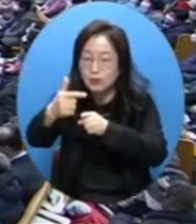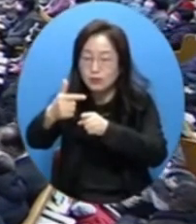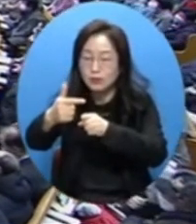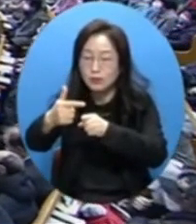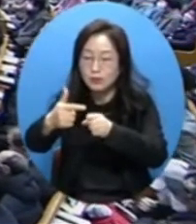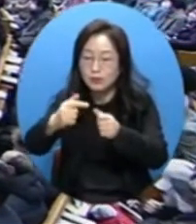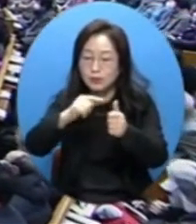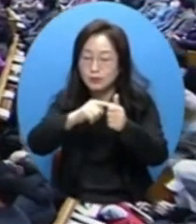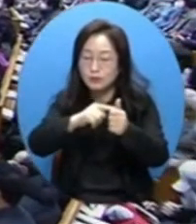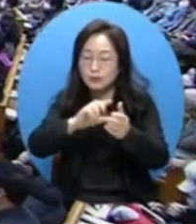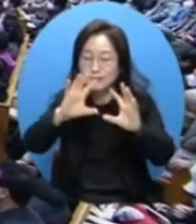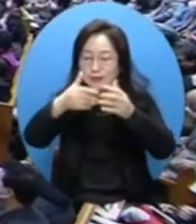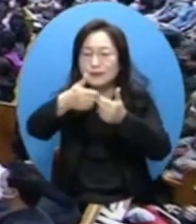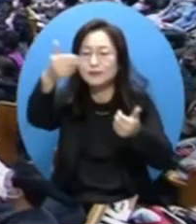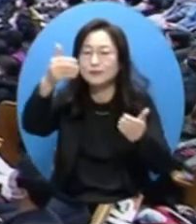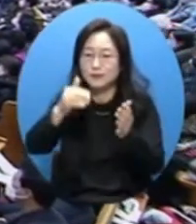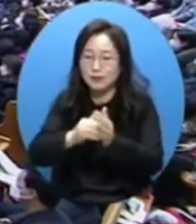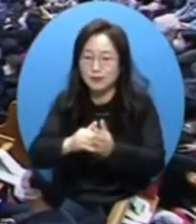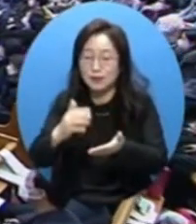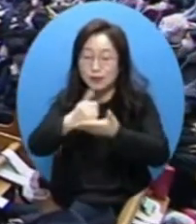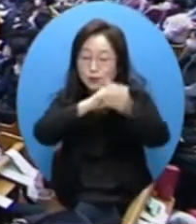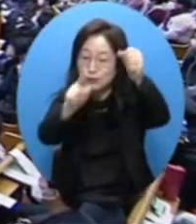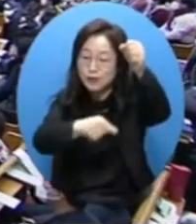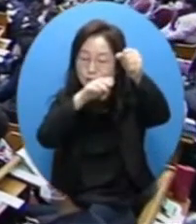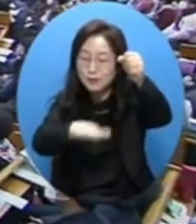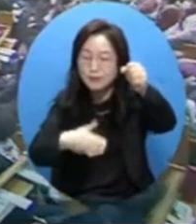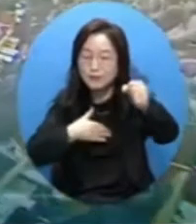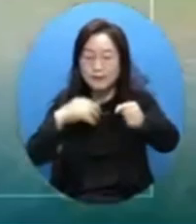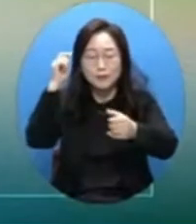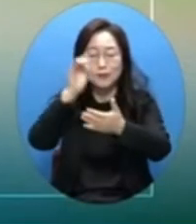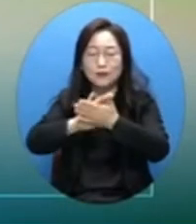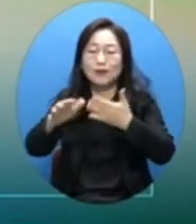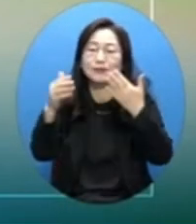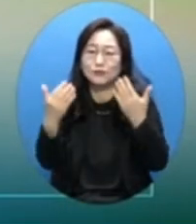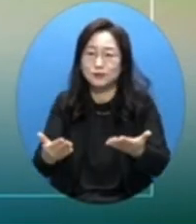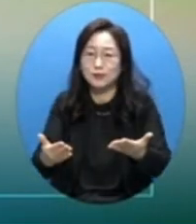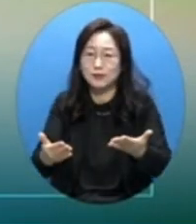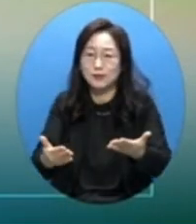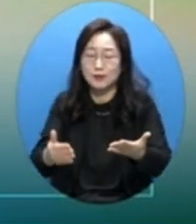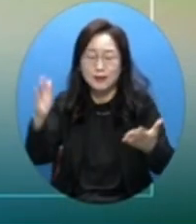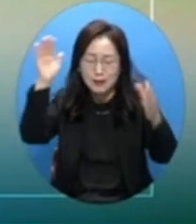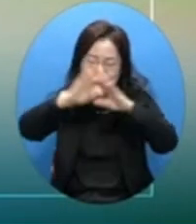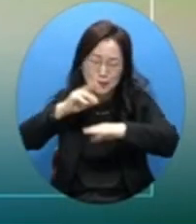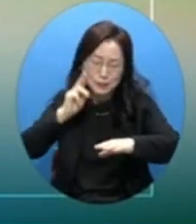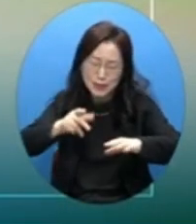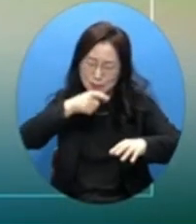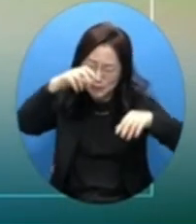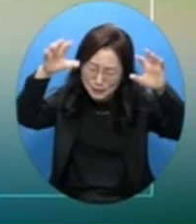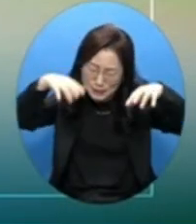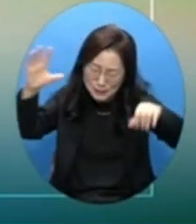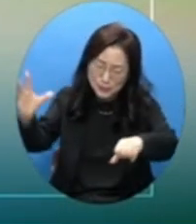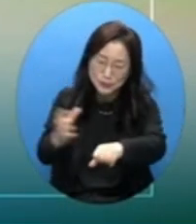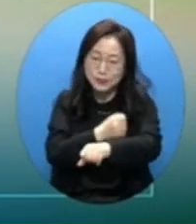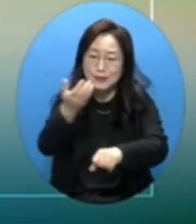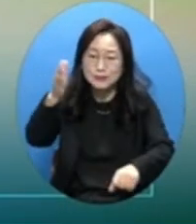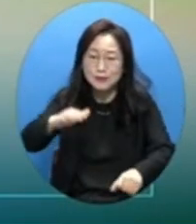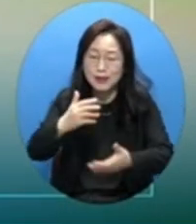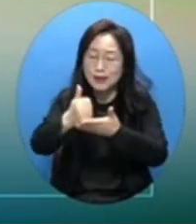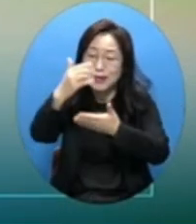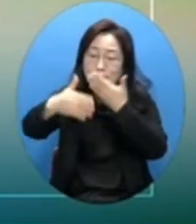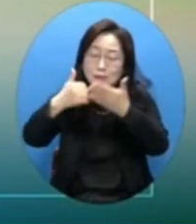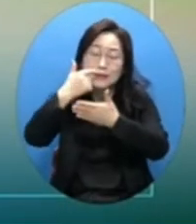주님께 갑니다. 주날개 밑 내가 편안히 쉬네. 밤깊고 비바람 불어쳐도 아버지께서